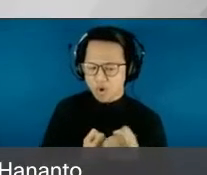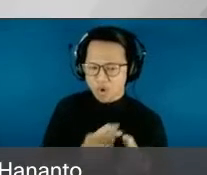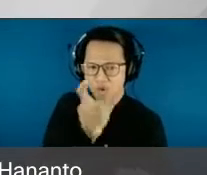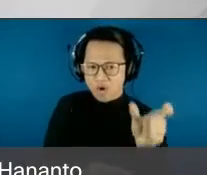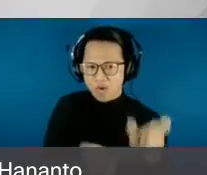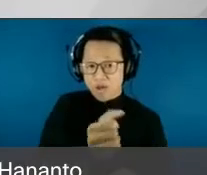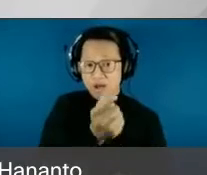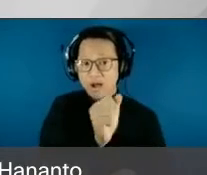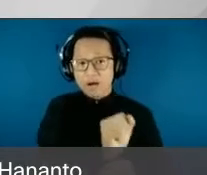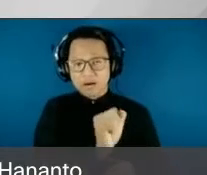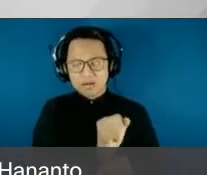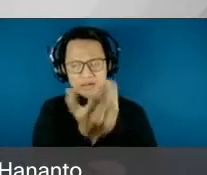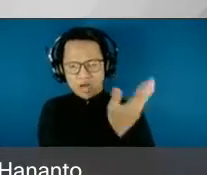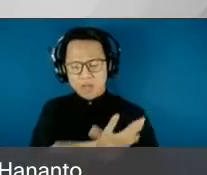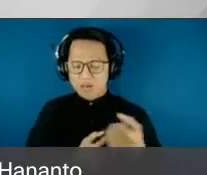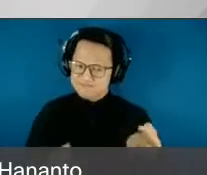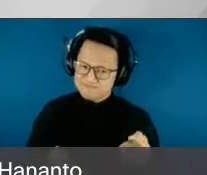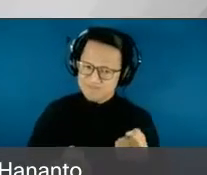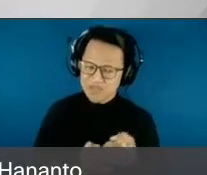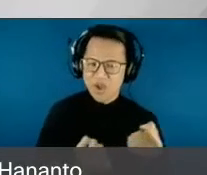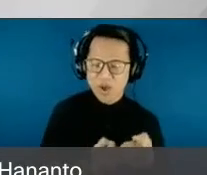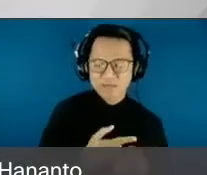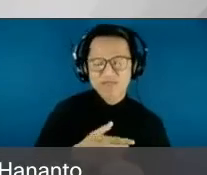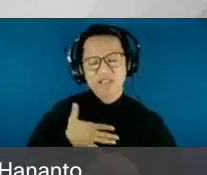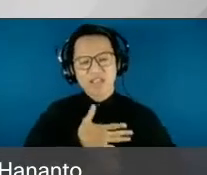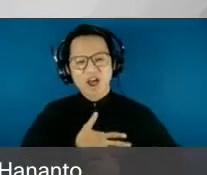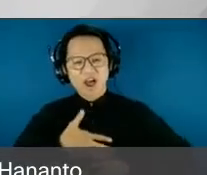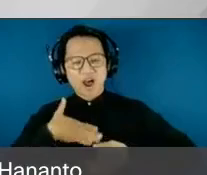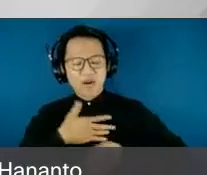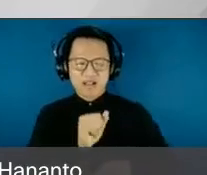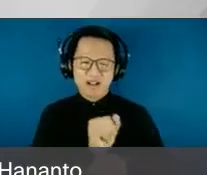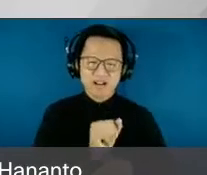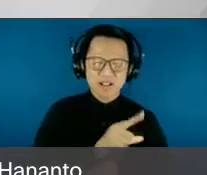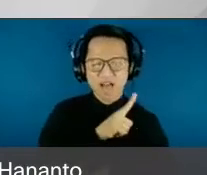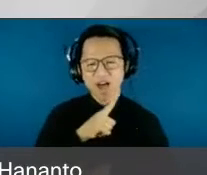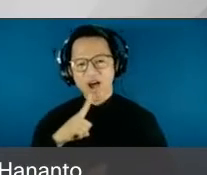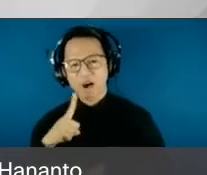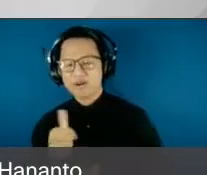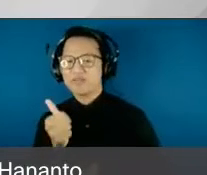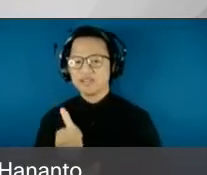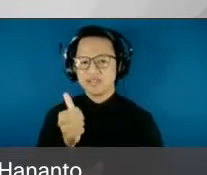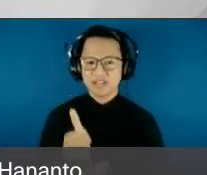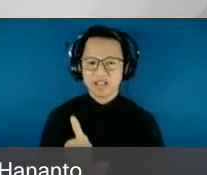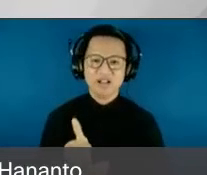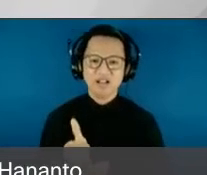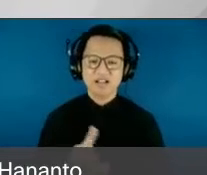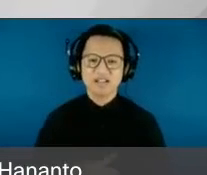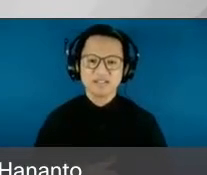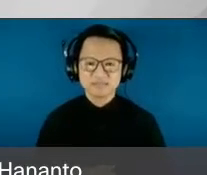dengan disabilitas bekerja lebih nyaman dan bisa bekerja lebih lama di perusahaan supplier kami.